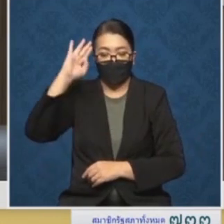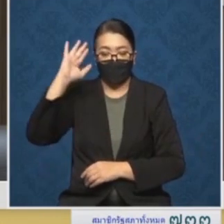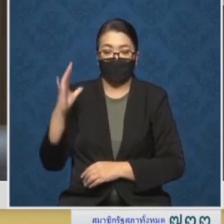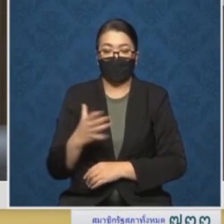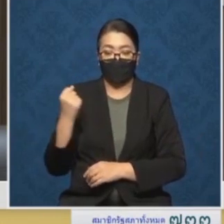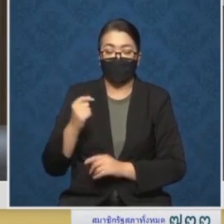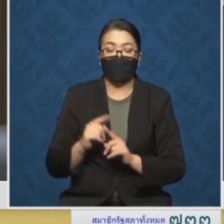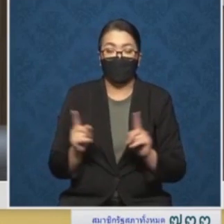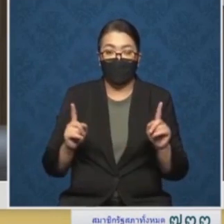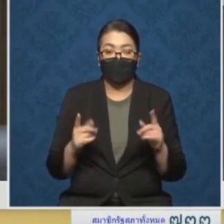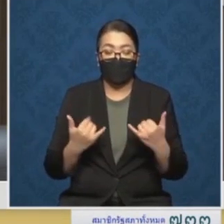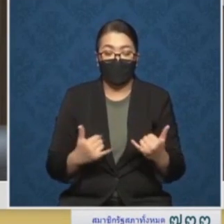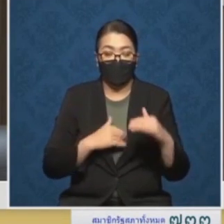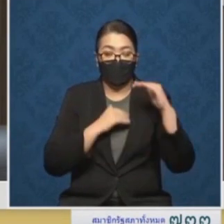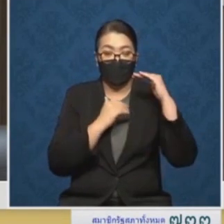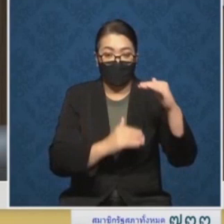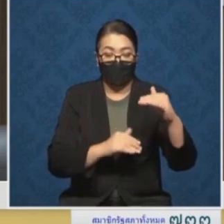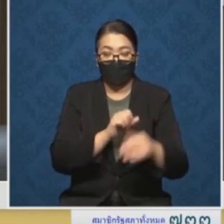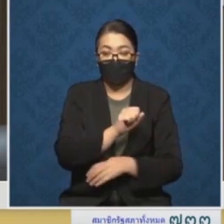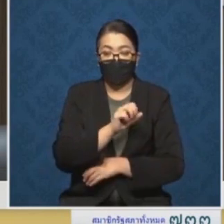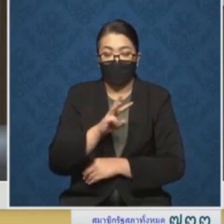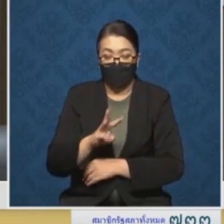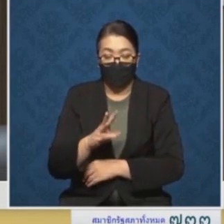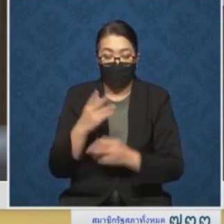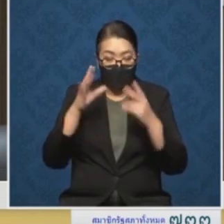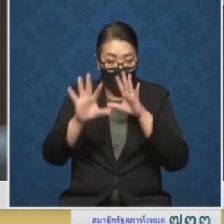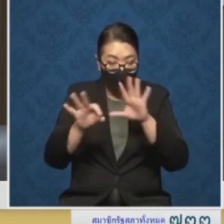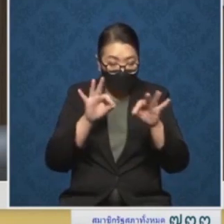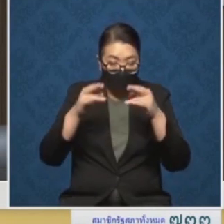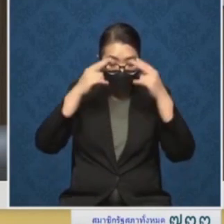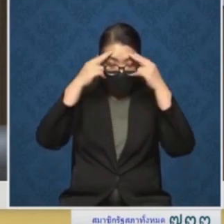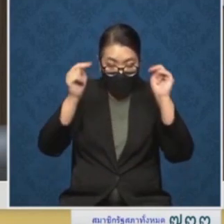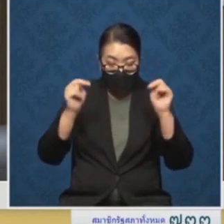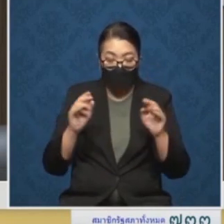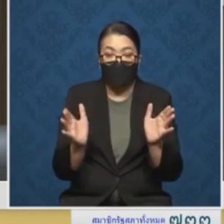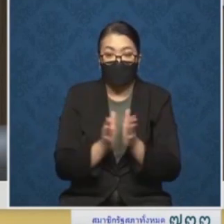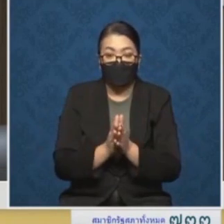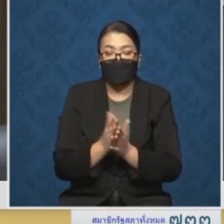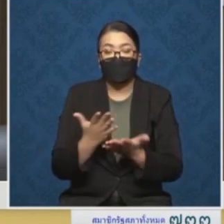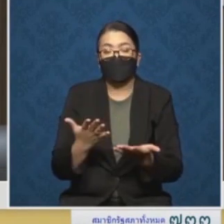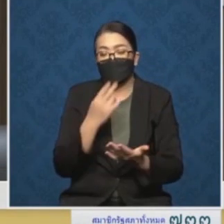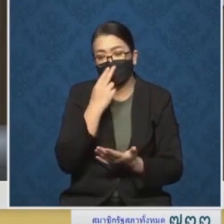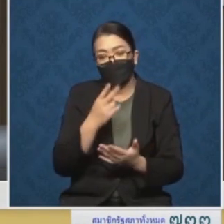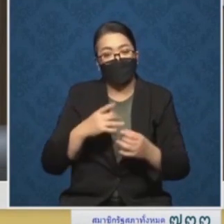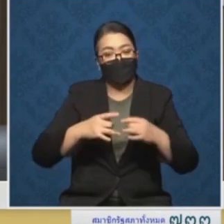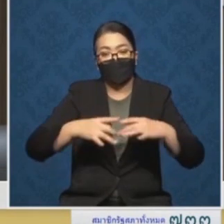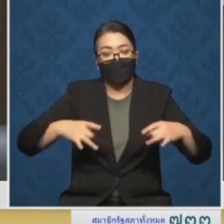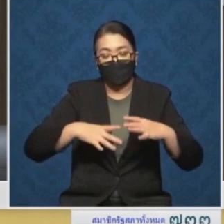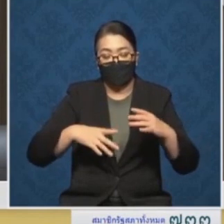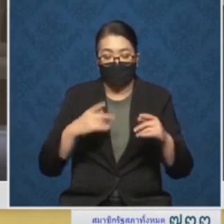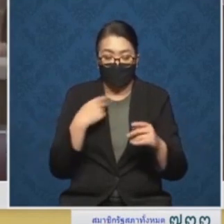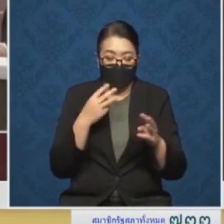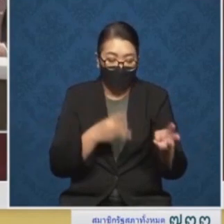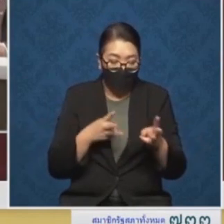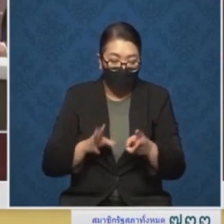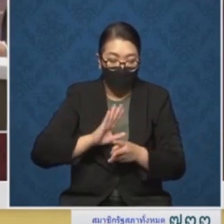กำหนดให้สมาชิกวุฒิสภามีอำนาจในการเลือกนายกรัฐมนตรีด้วยนั้นไม่สอดคล้องกับหลักการประชาธิปไตย